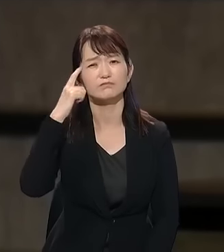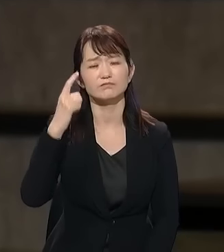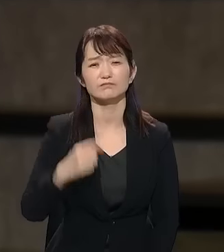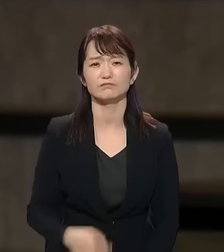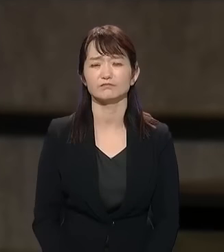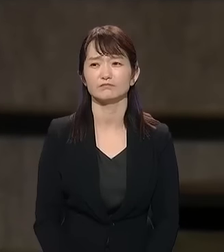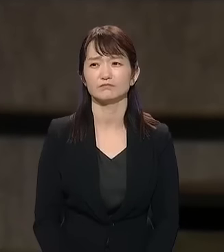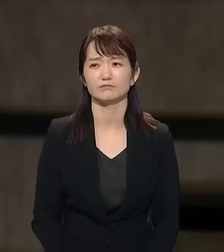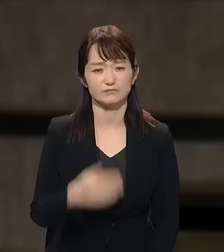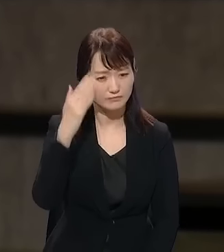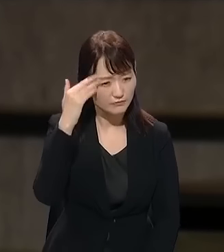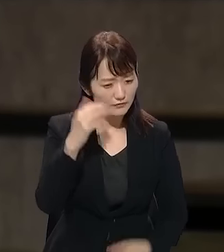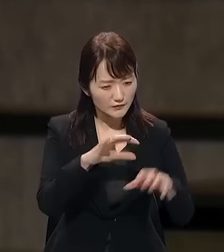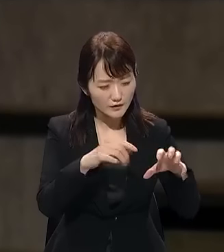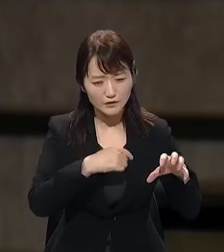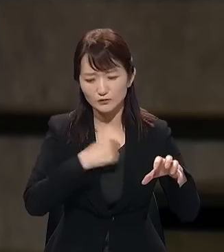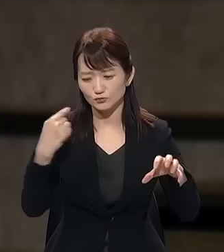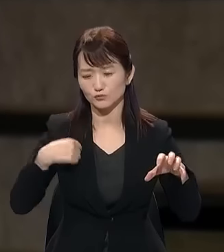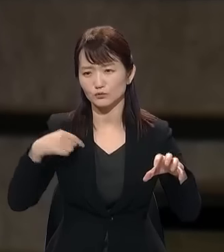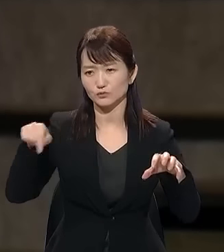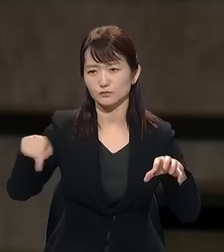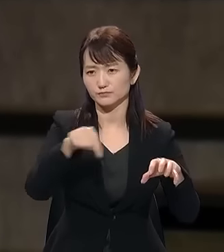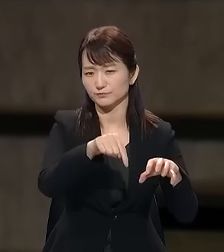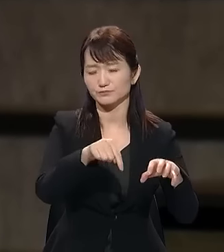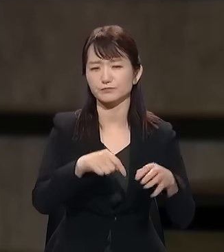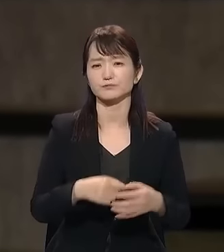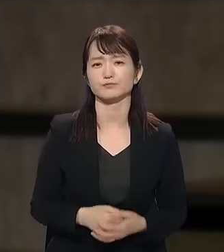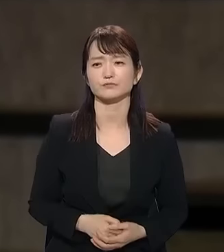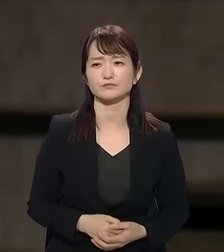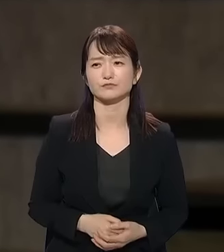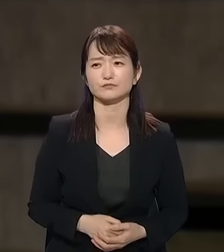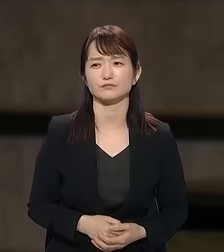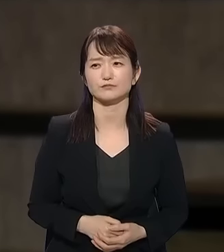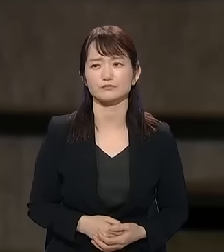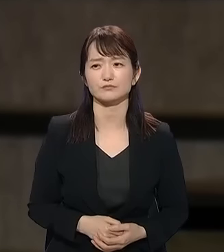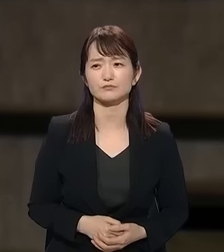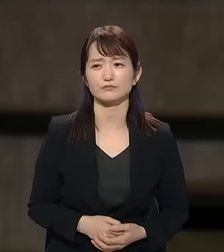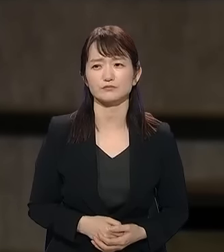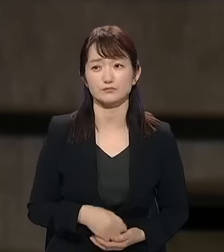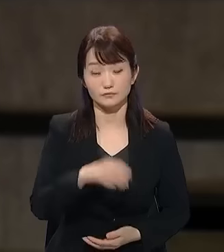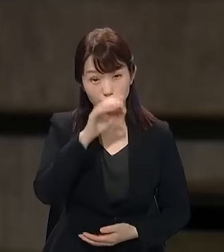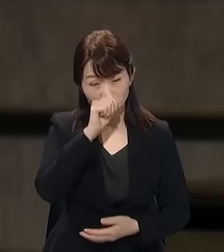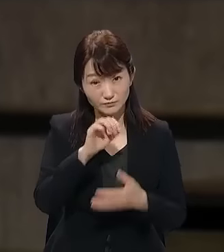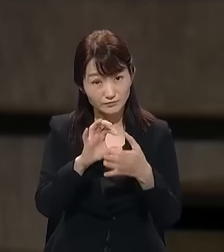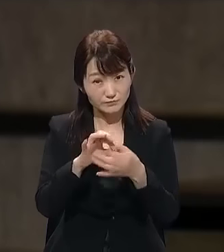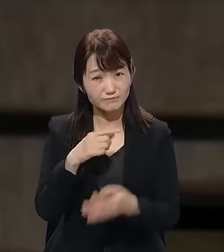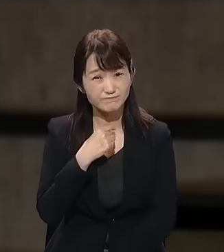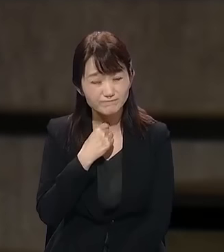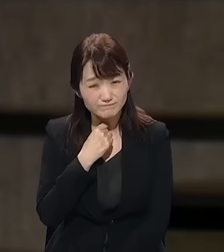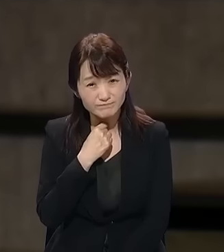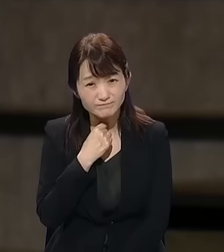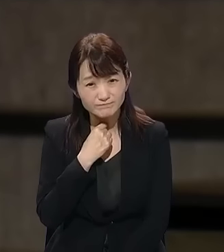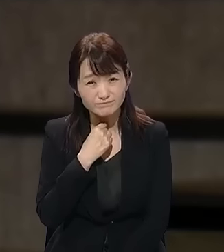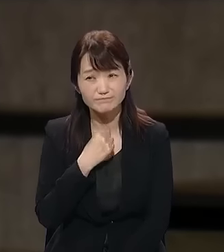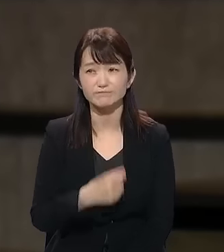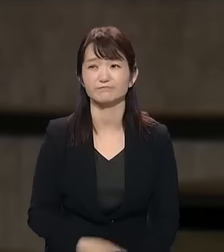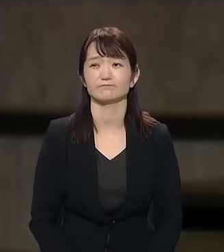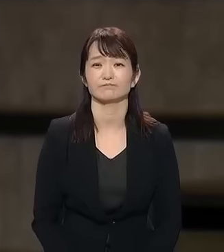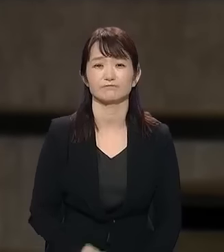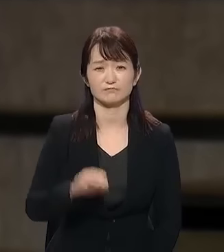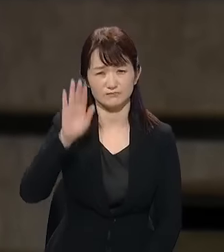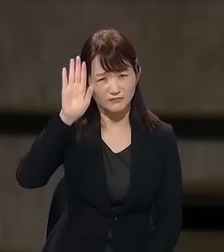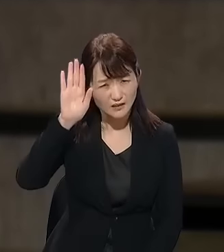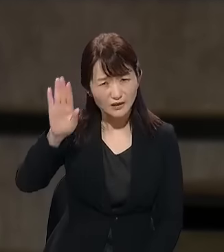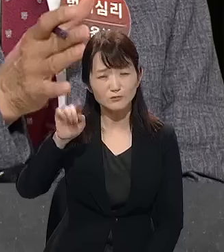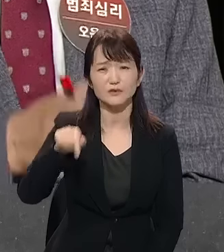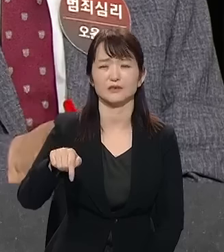그 우리 한국과 중국에 있 진정한 어 좋은 관계를 원한다고 한다면 어 앞으로